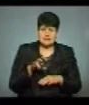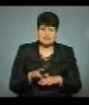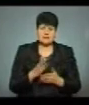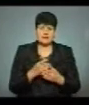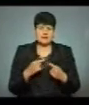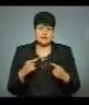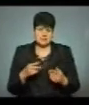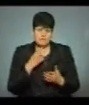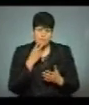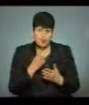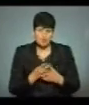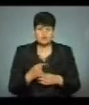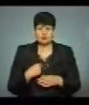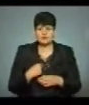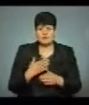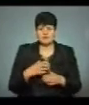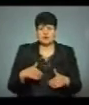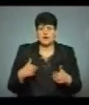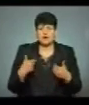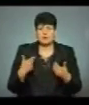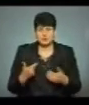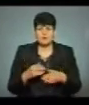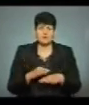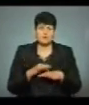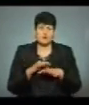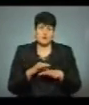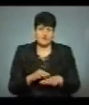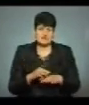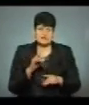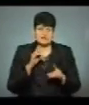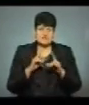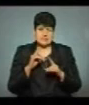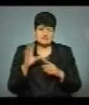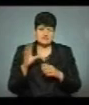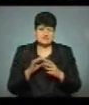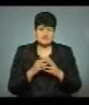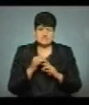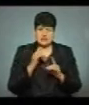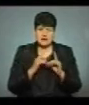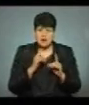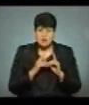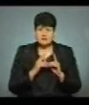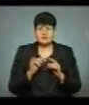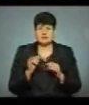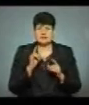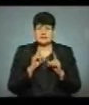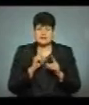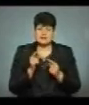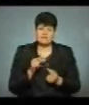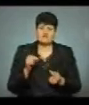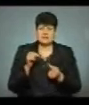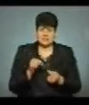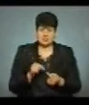різні погляди. Тому нами було рекомендовано провести сесії всіх сільських рад і саме на сесіях